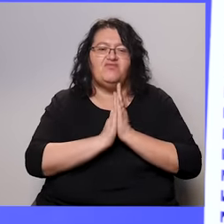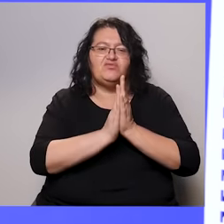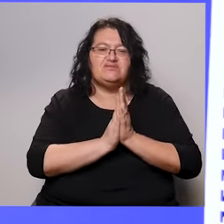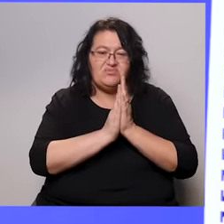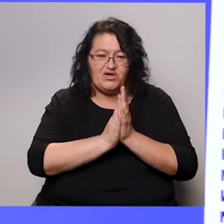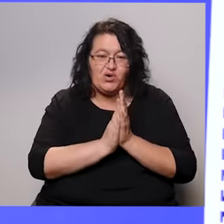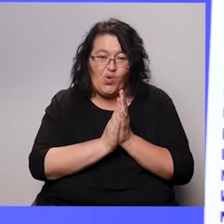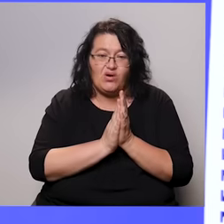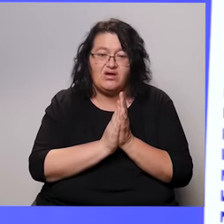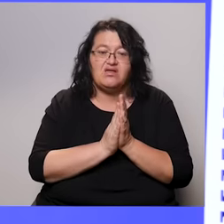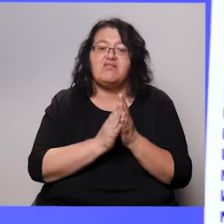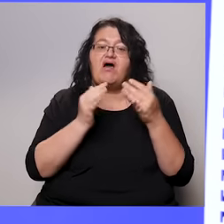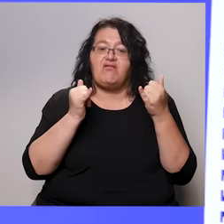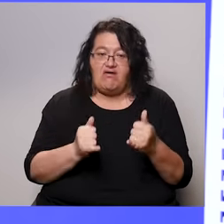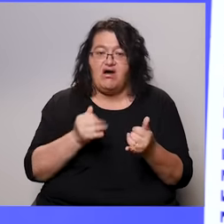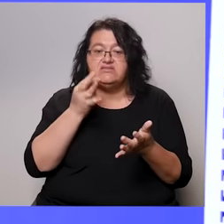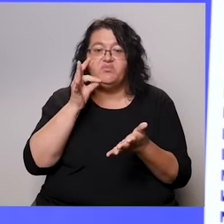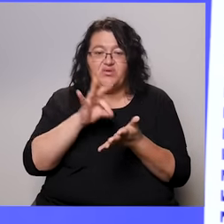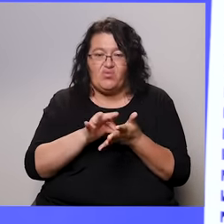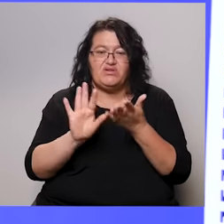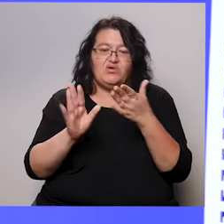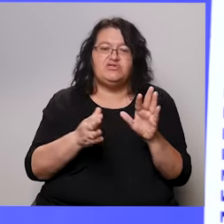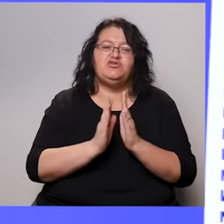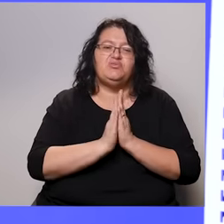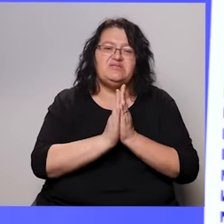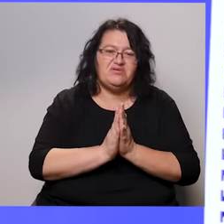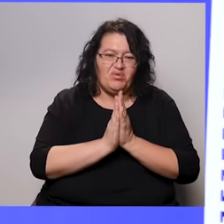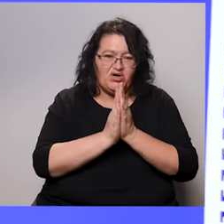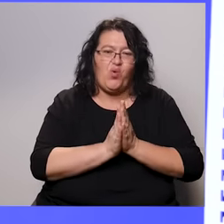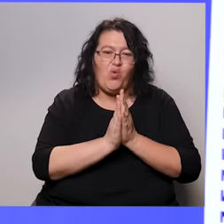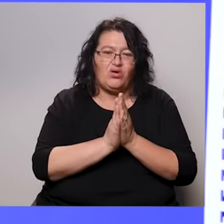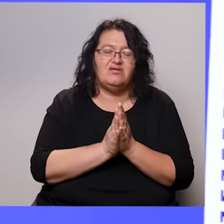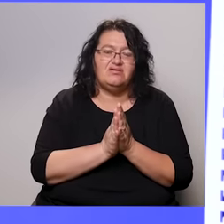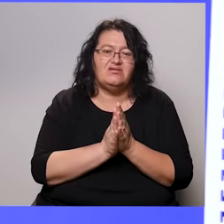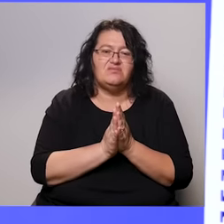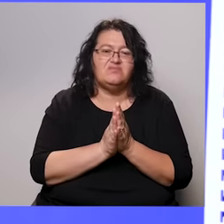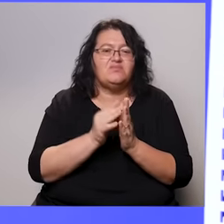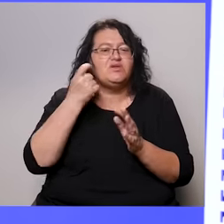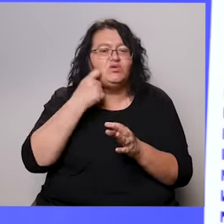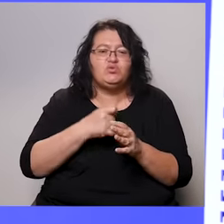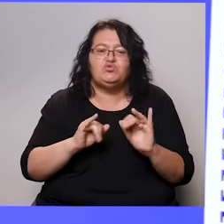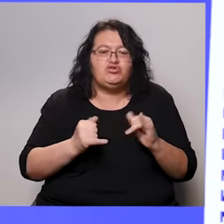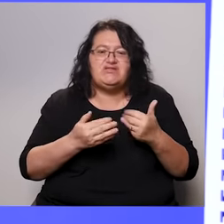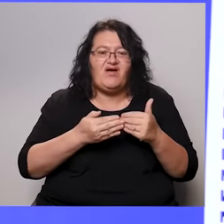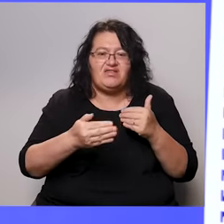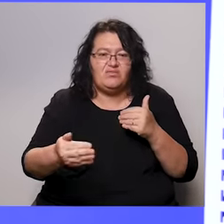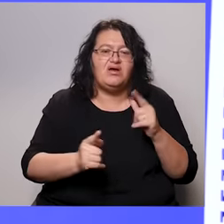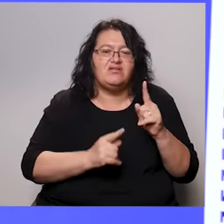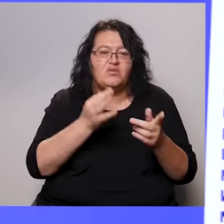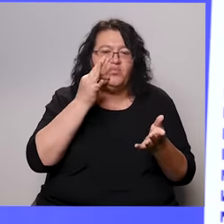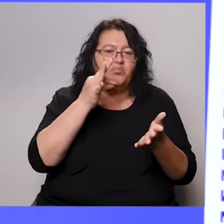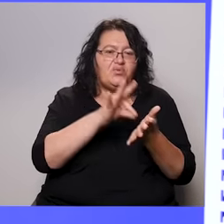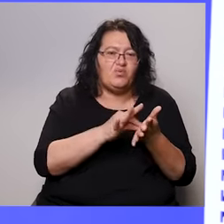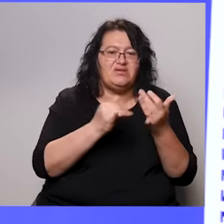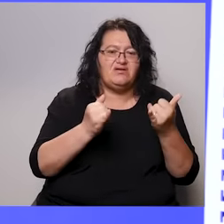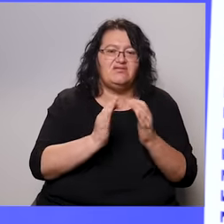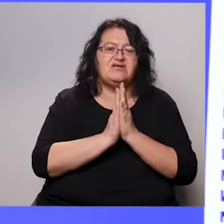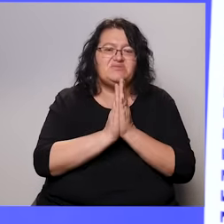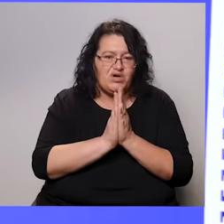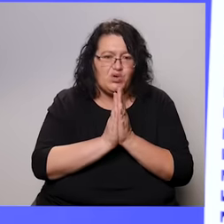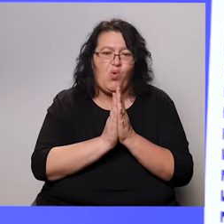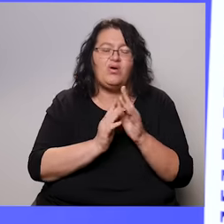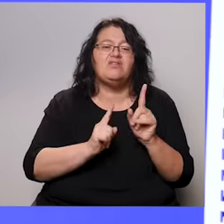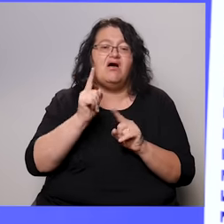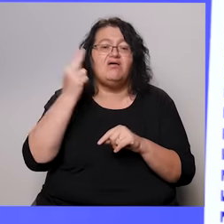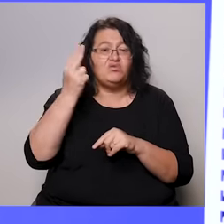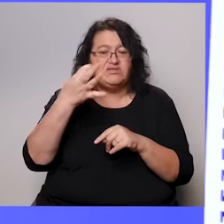asta. Dar de astăzi îți promit că o să încep să mă rog. Nu știu ce se va întâmpla, dar îți promit că de astăzi mă rog ca dacă e voia lui Dumnezeu să se